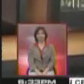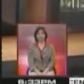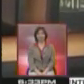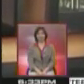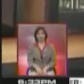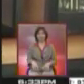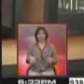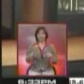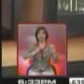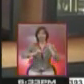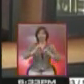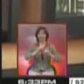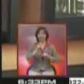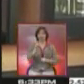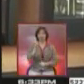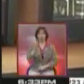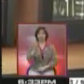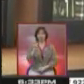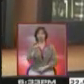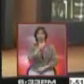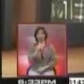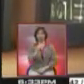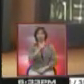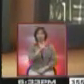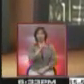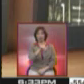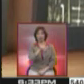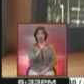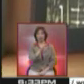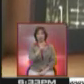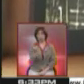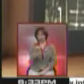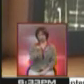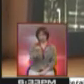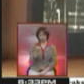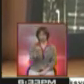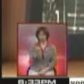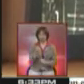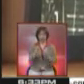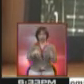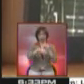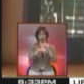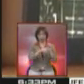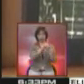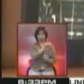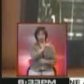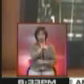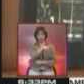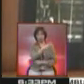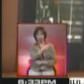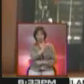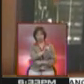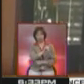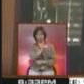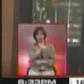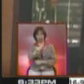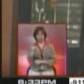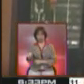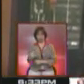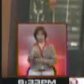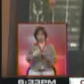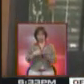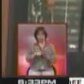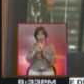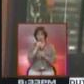Bukod kay Nora Honor at Vilma Santos, mainit na pinag-uusapan din si Comedy King Dolphy para gawing national artist. Sino nga ba talaga sa